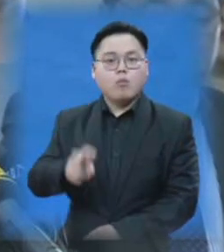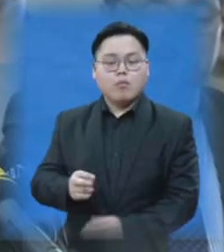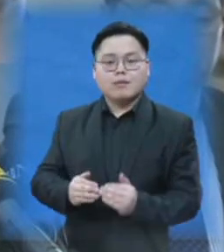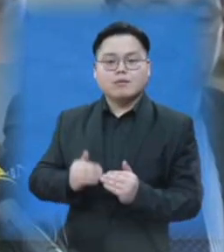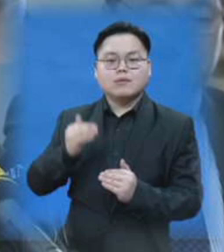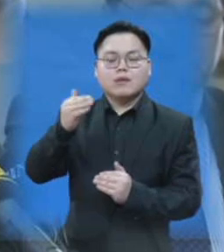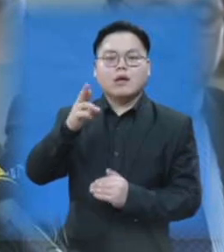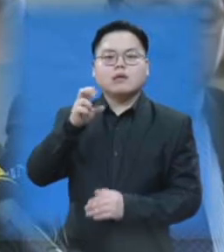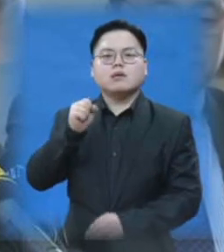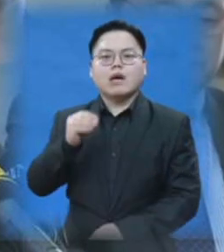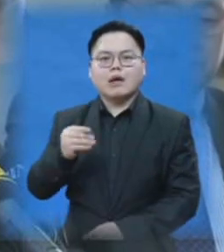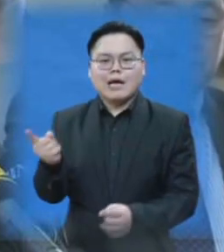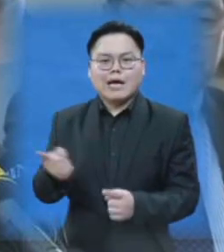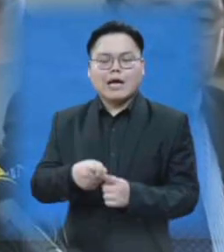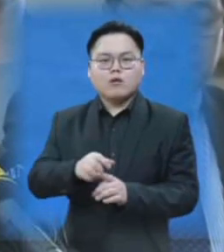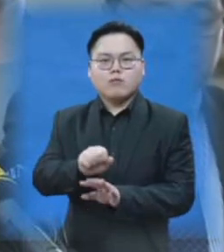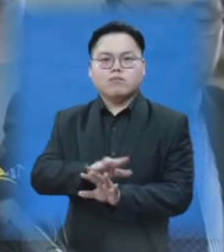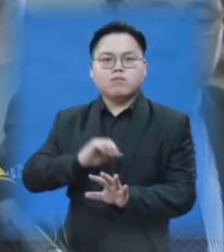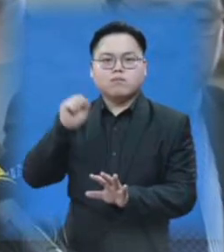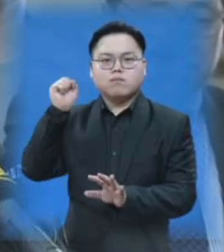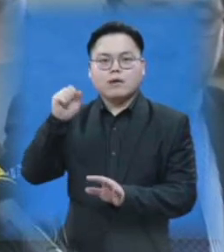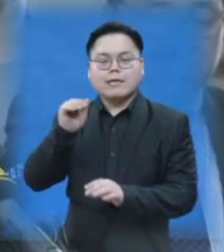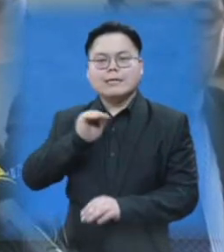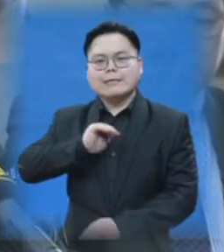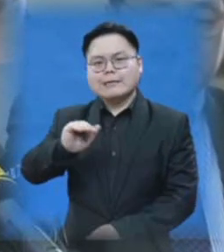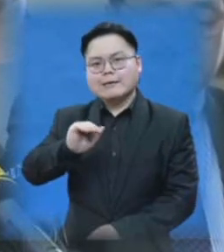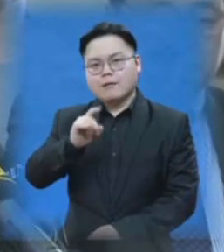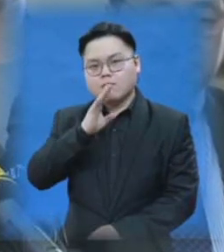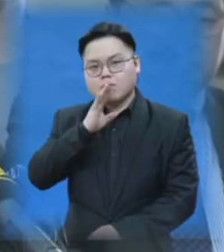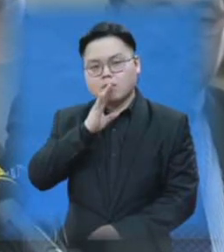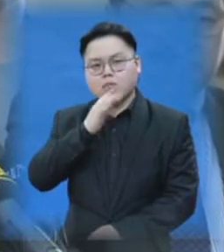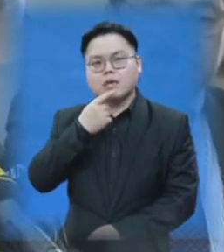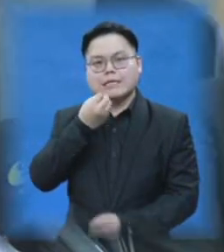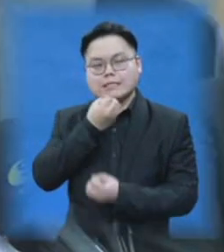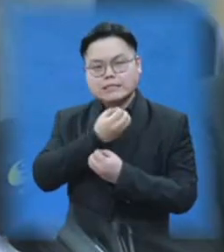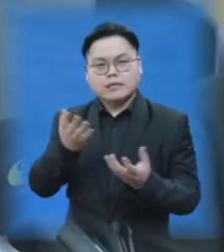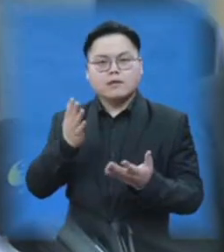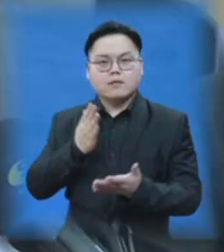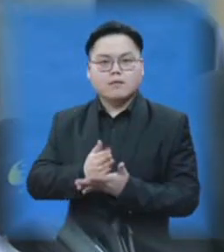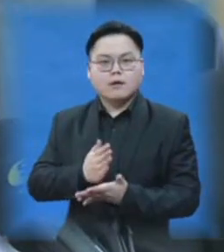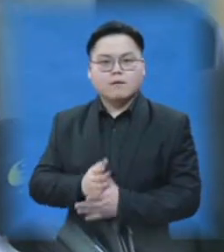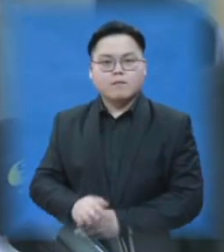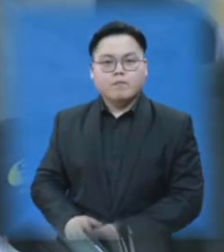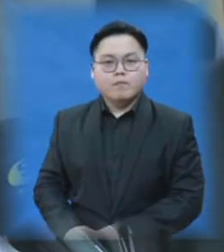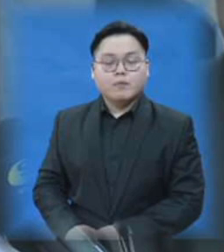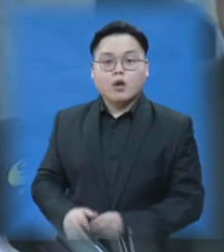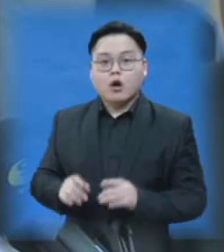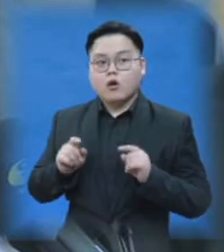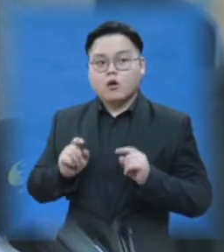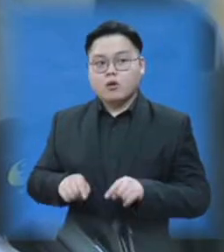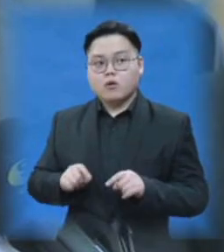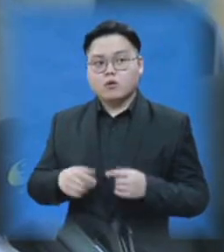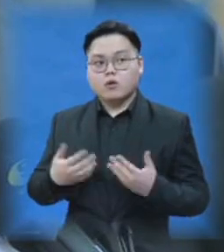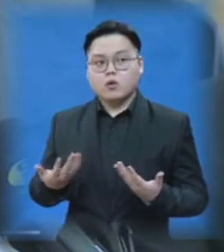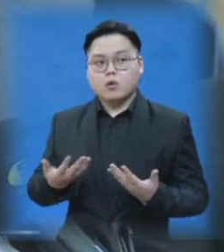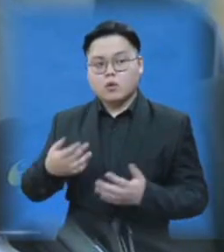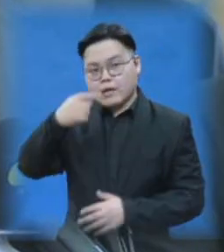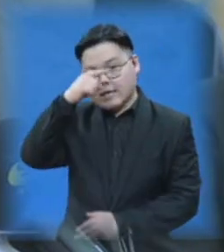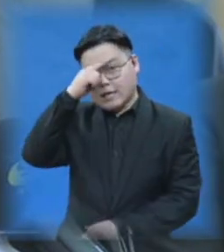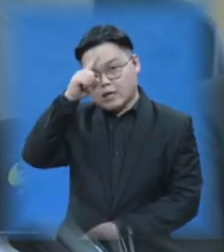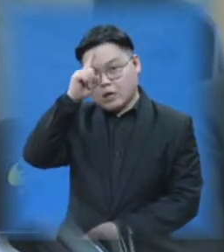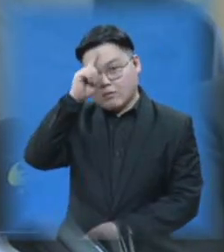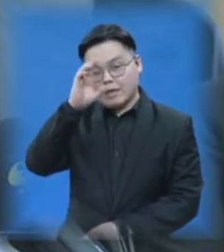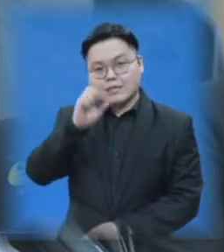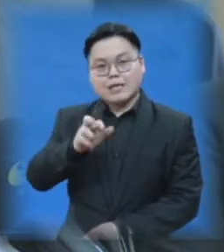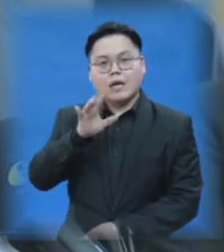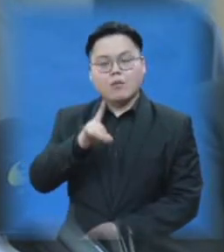одоо тэмцлийн арга хэмжээг бол одоо үргэлж хэлдэг билээ. Эдгээр бол одоо бас зарж байна. За яг одоогийн байдлаар бол эрүүл мэндийн салбар хүний